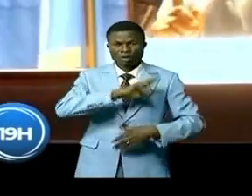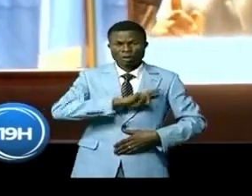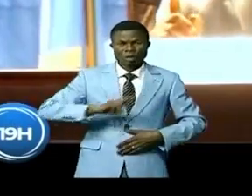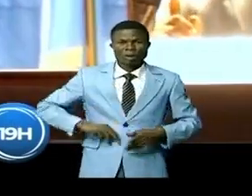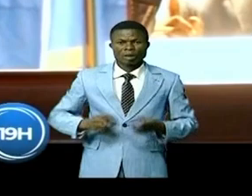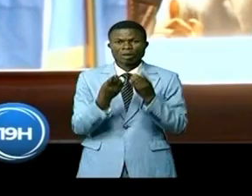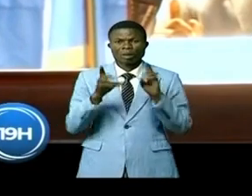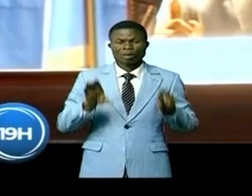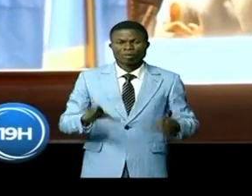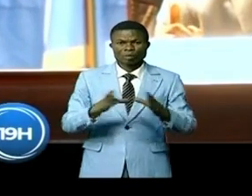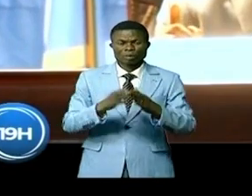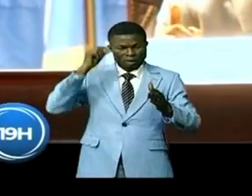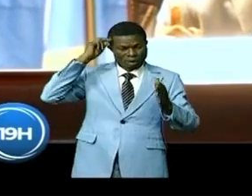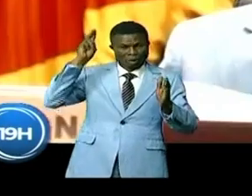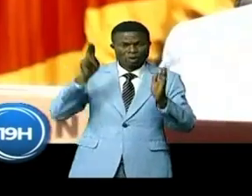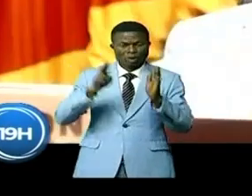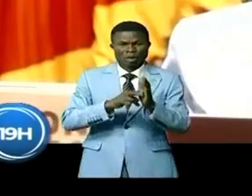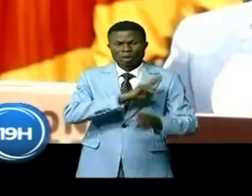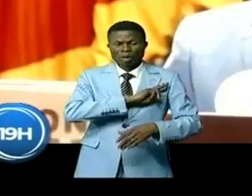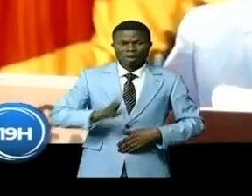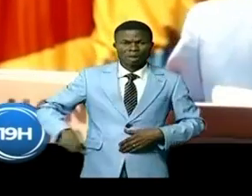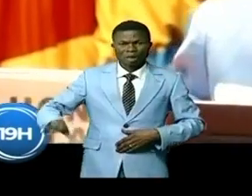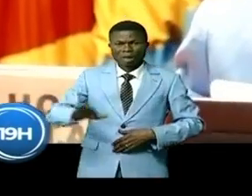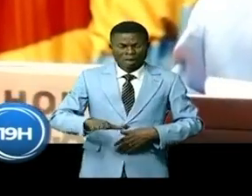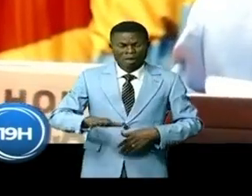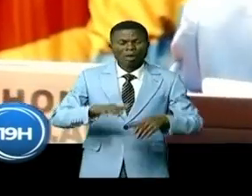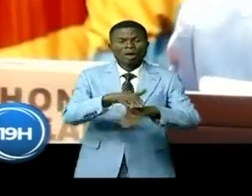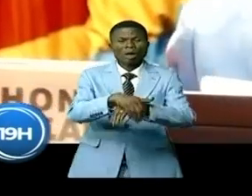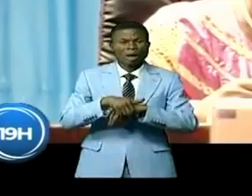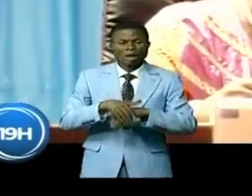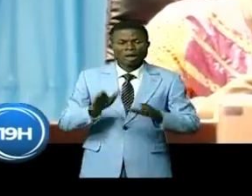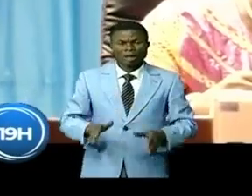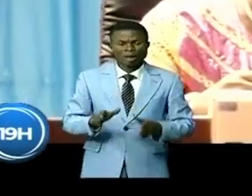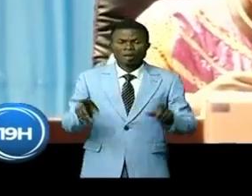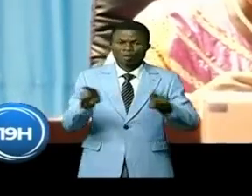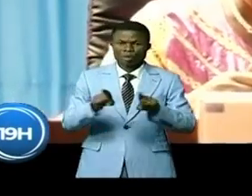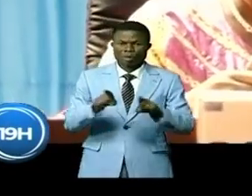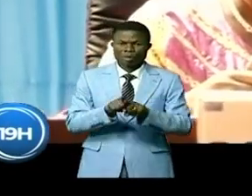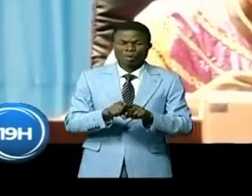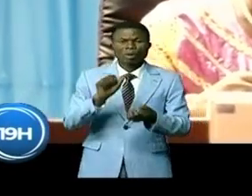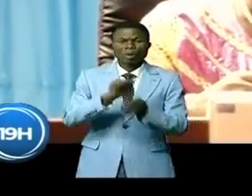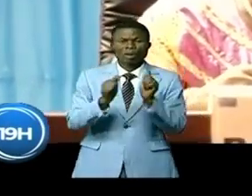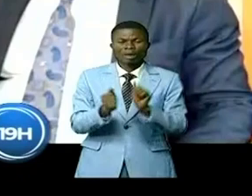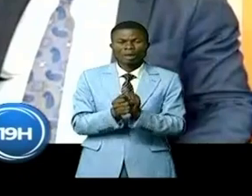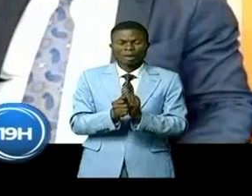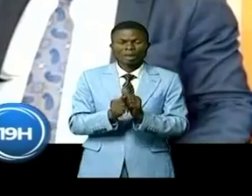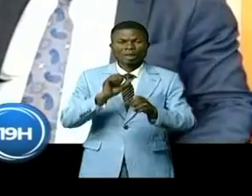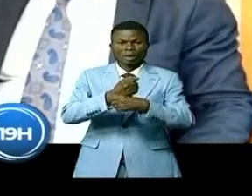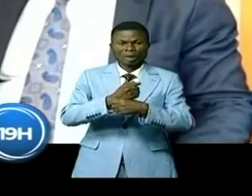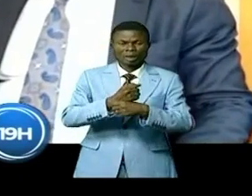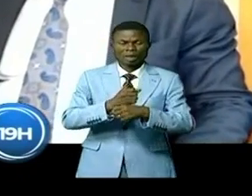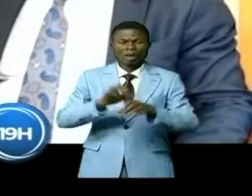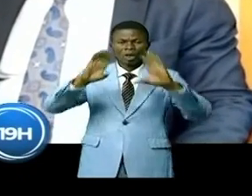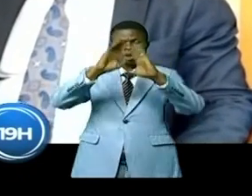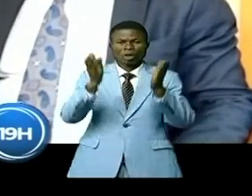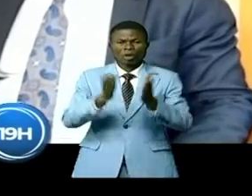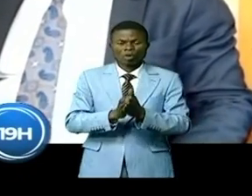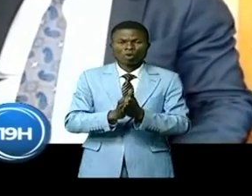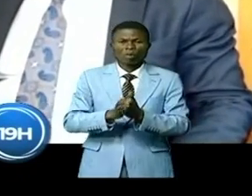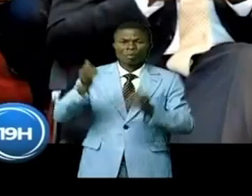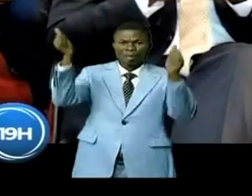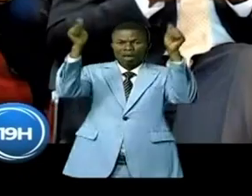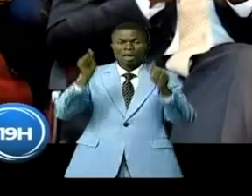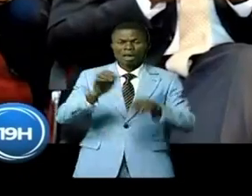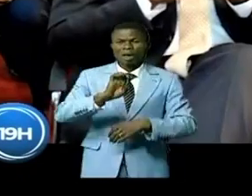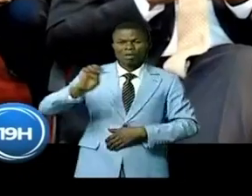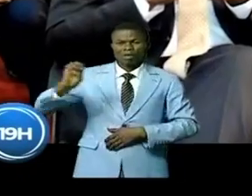démocratique du Congo et le gouvernement du Royaume d'Arabie Saoudite, celui relatif au traité pour l'établissement de la communauté d'Afrique de l'Est, ainsi